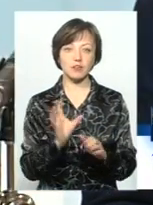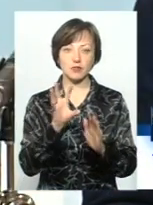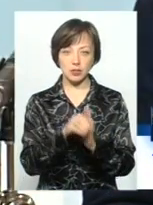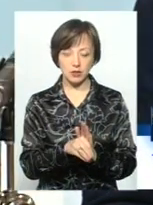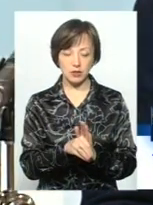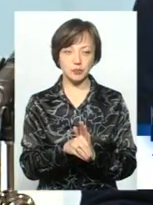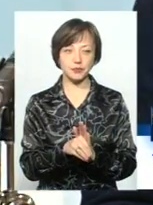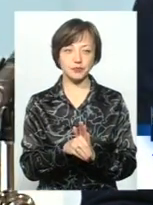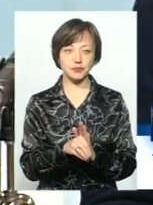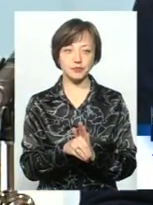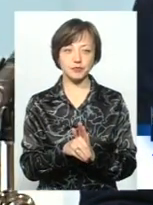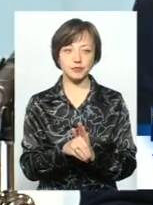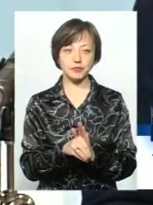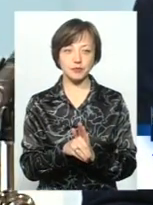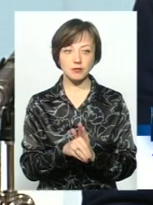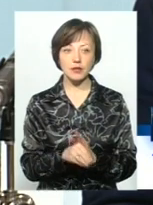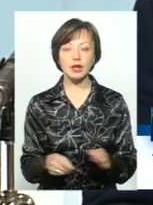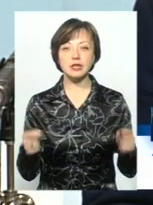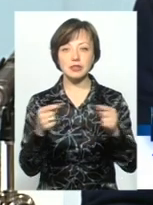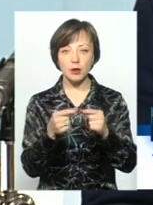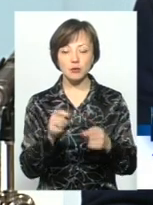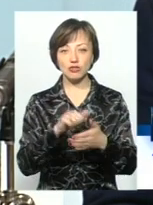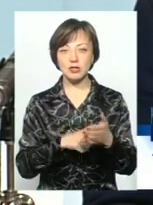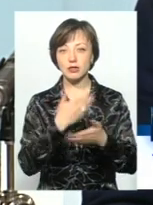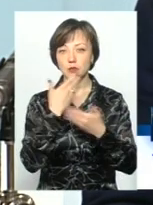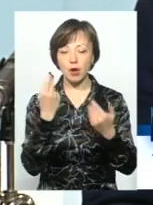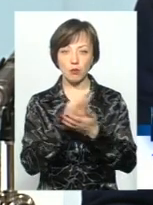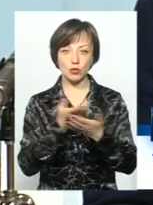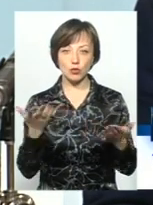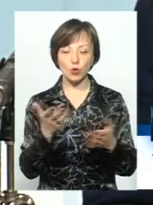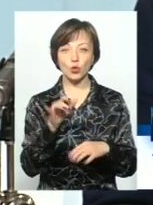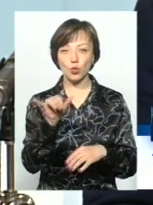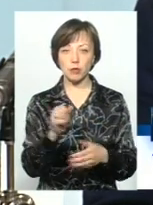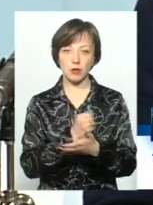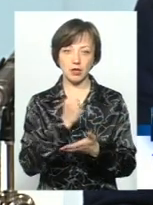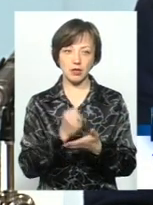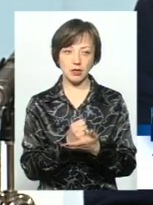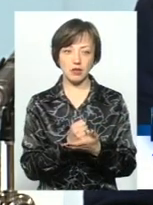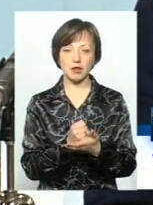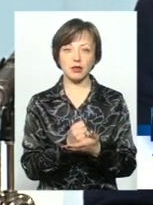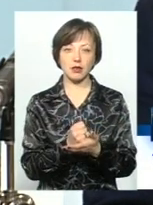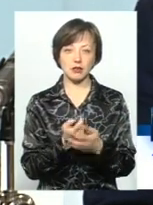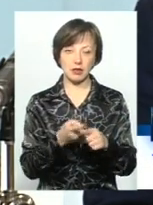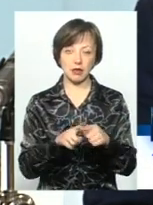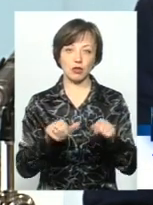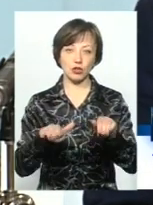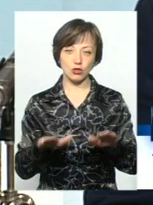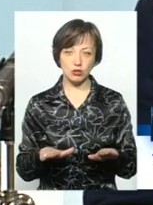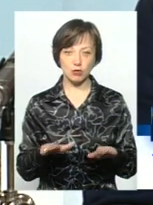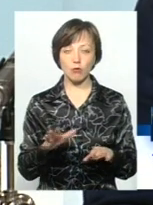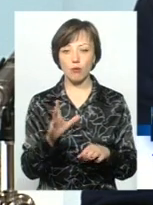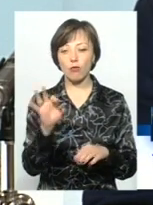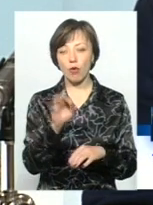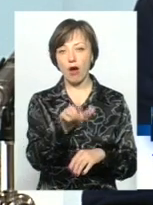втілити в життя саме через те, що немає прозорості у прийнятті подібного роду рішень. І, зокрема, по